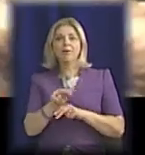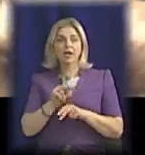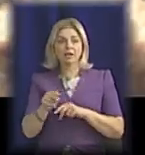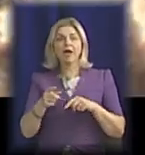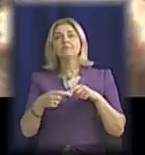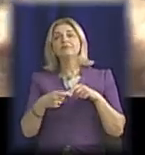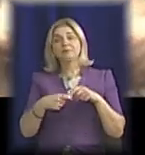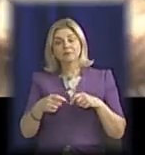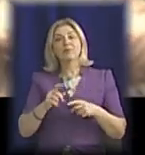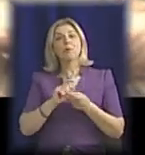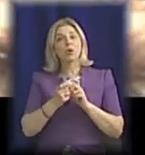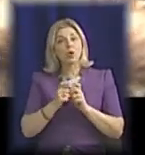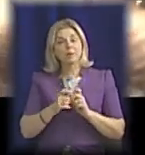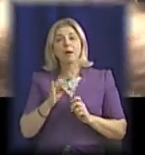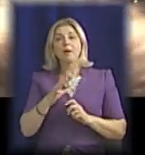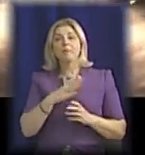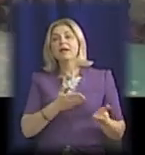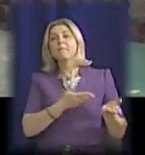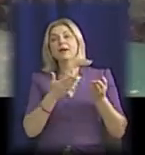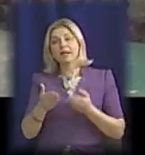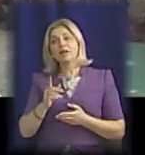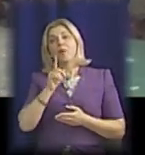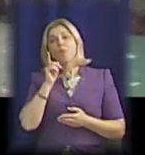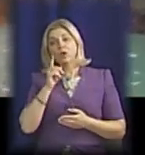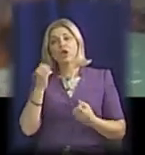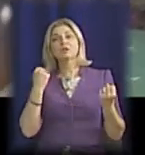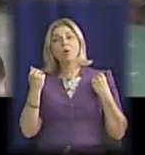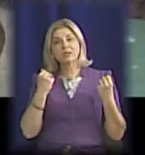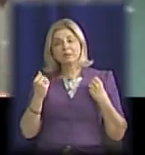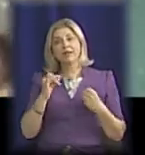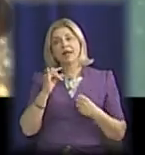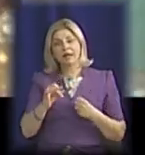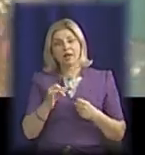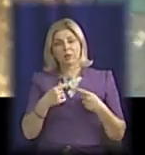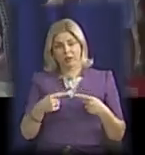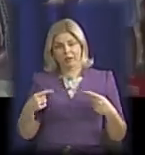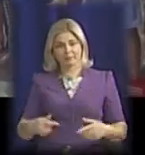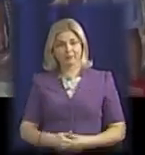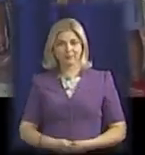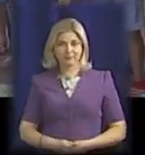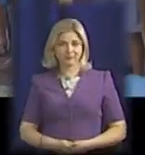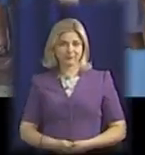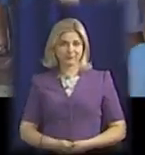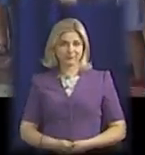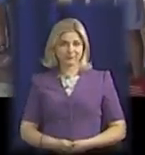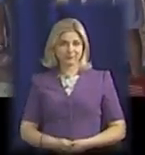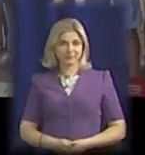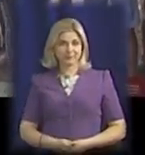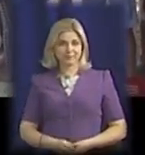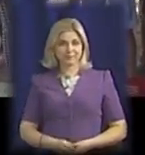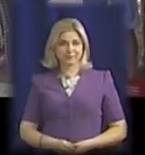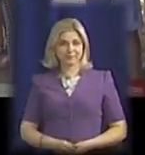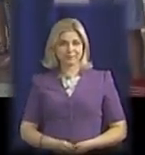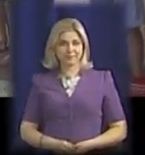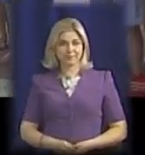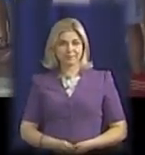боротьби. Організатори запросили миколаївських спортсменів – Михайла Ніколаєва та Сергія Белобаба. Броски, вони, в принципі,